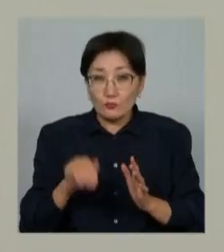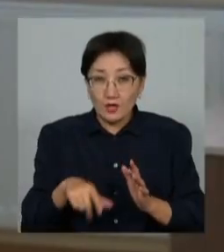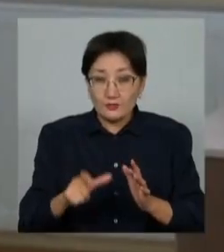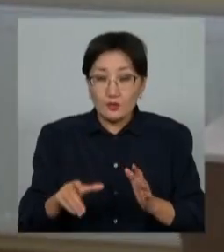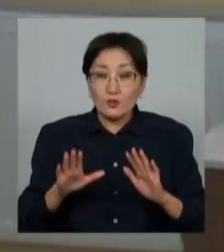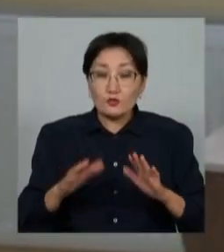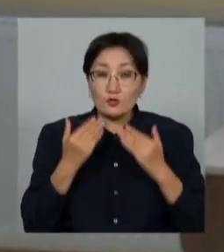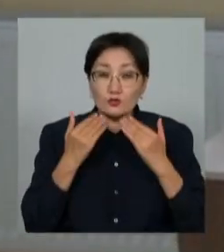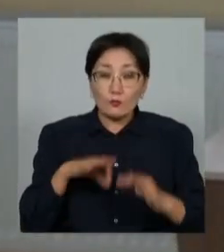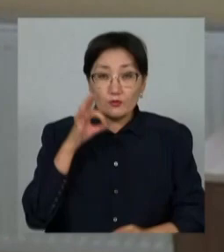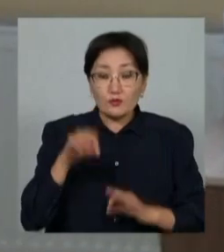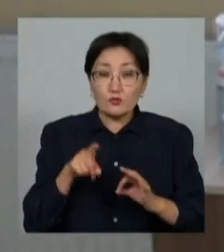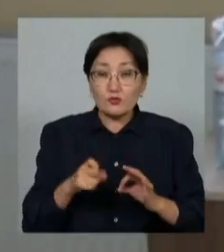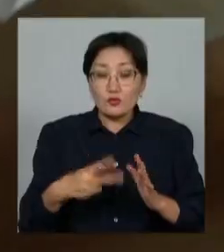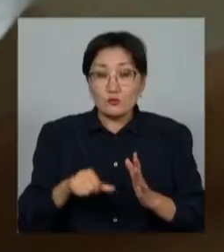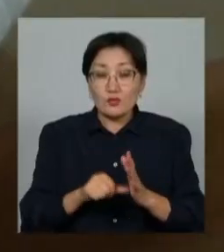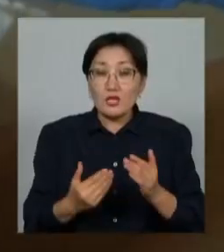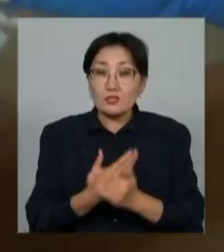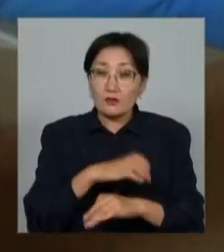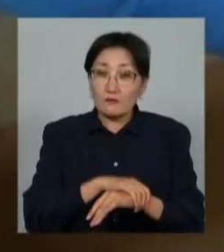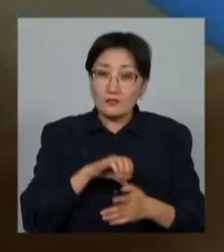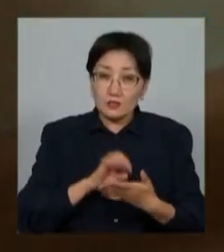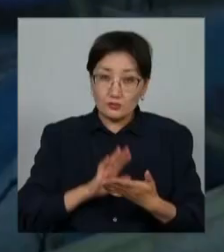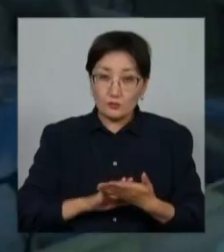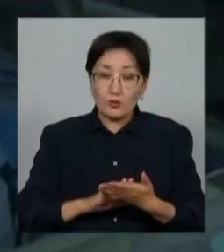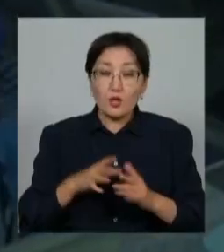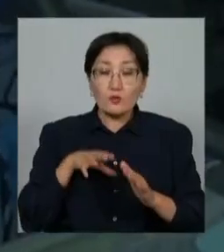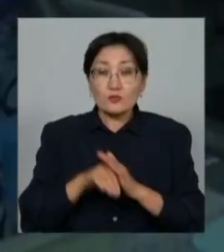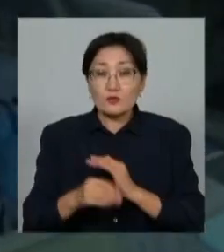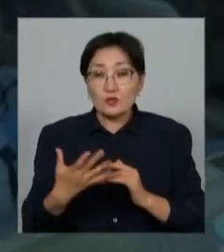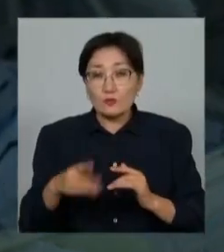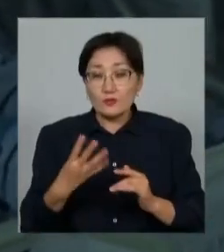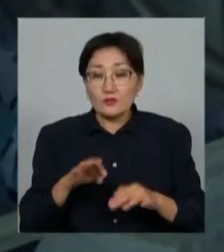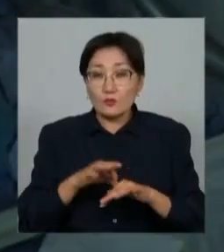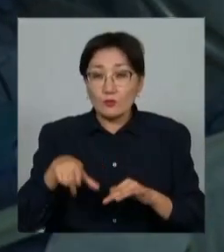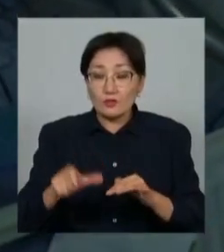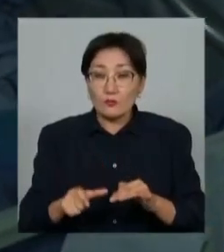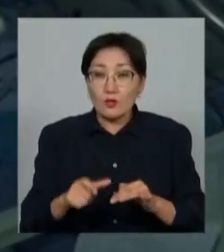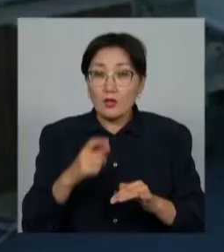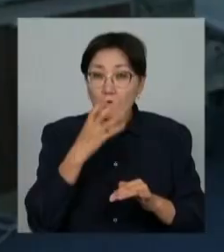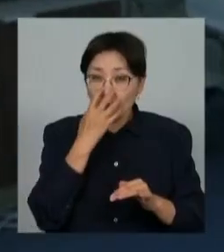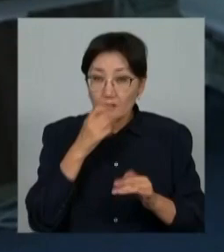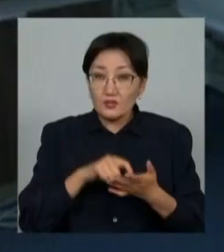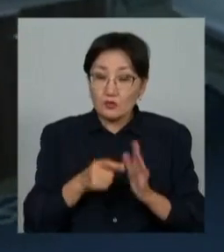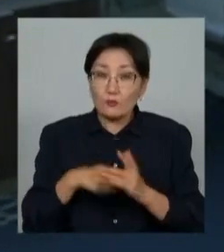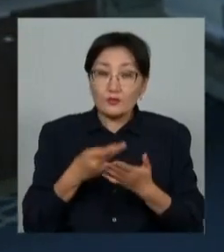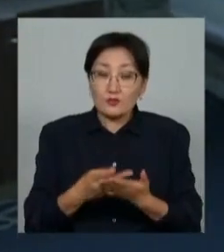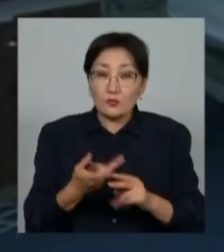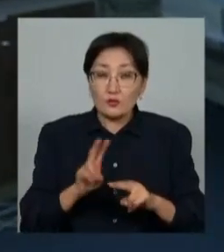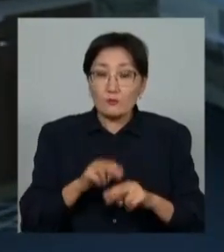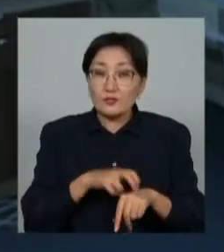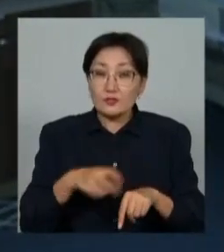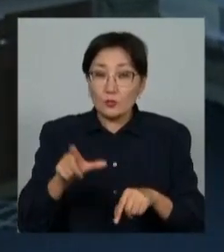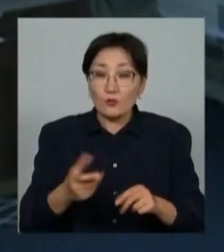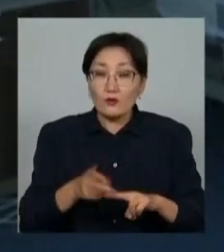асқан. Тек соңғы тәулікте 126 жаңа жағдай тіркеліпті. Оның ішінде 54 науқас жан сақтау бөлімінде жатыр. Осы тұста